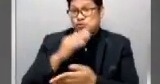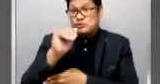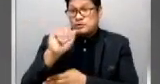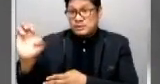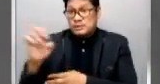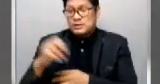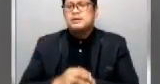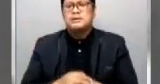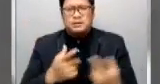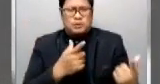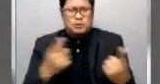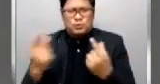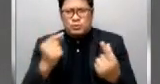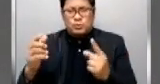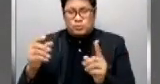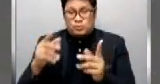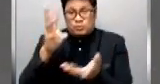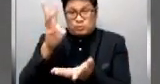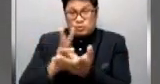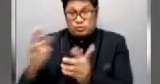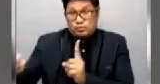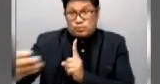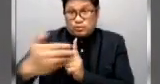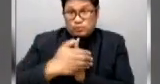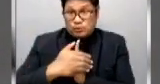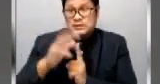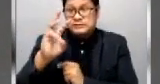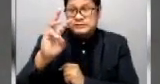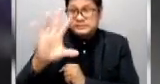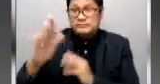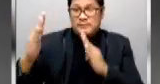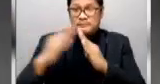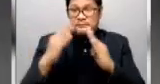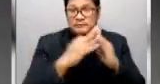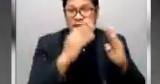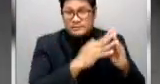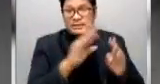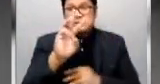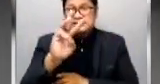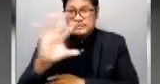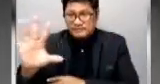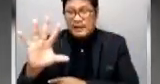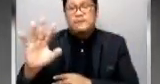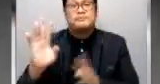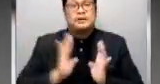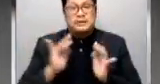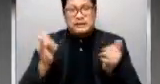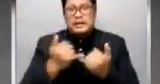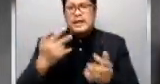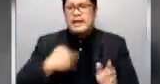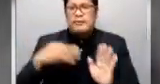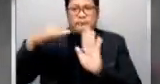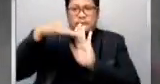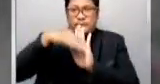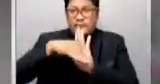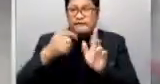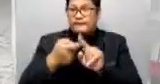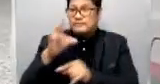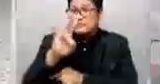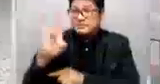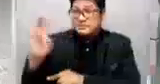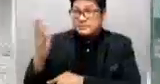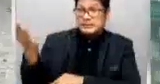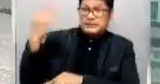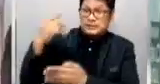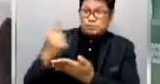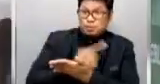ang localized community quarantine sa 65 na bahay sa 60 barangay sa lungsod. Buo ba na yan mula sa 77 na barangay nung nakaraang linggo?